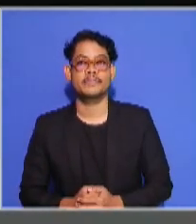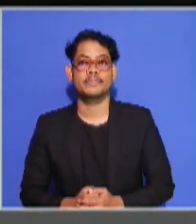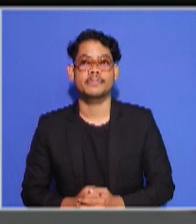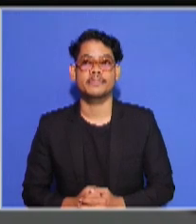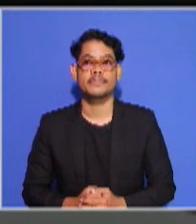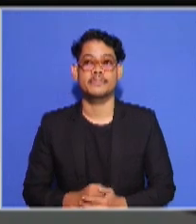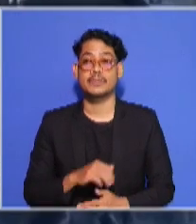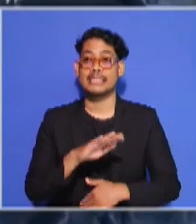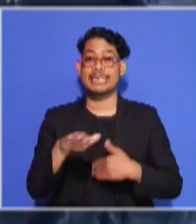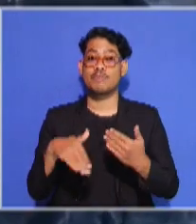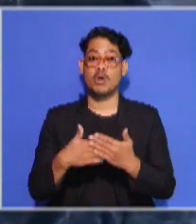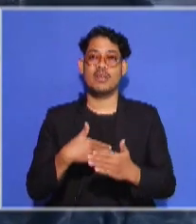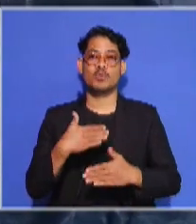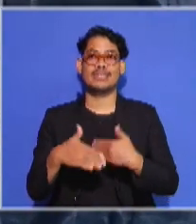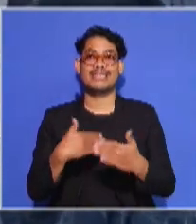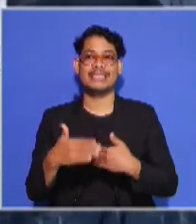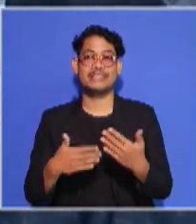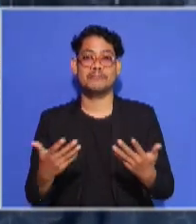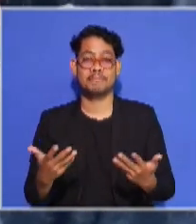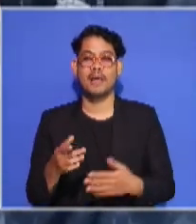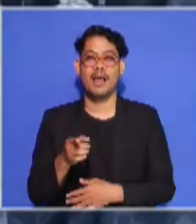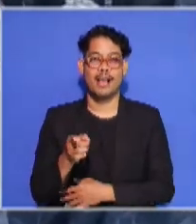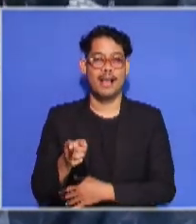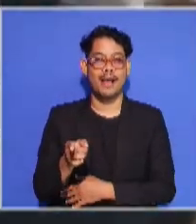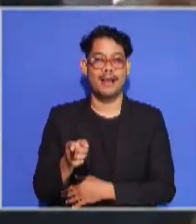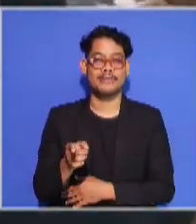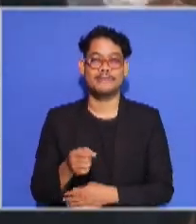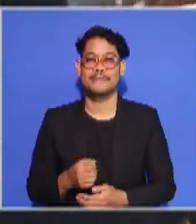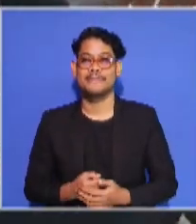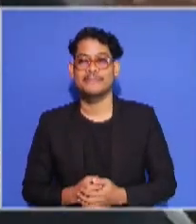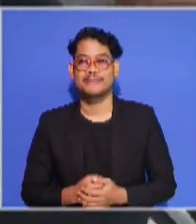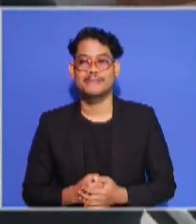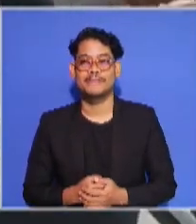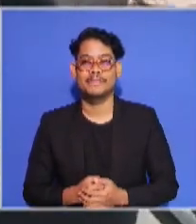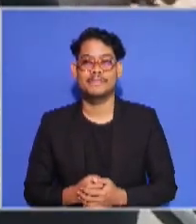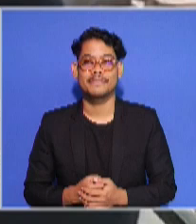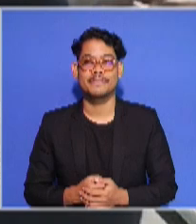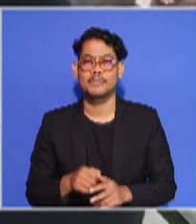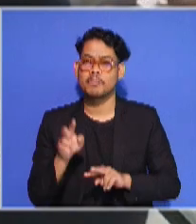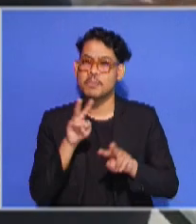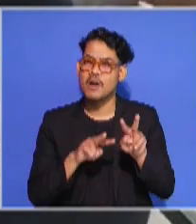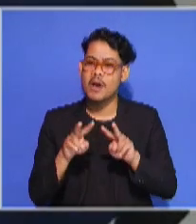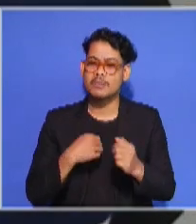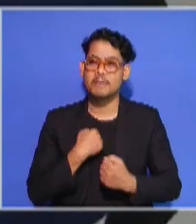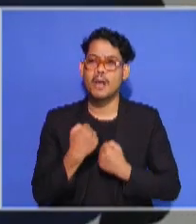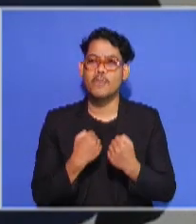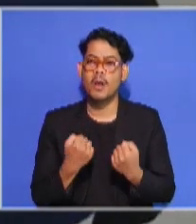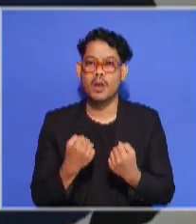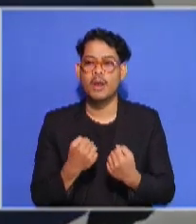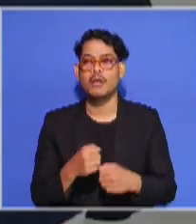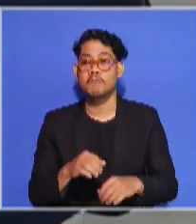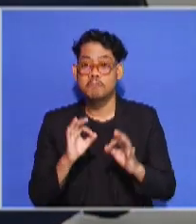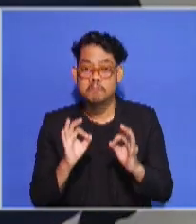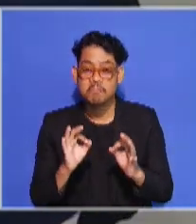Seluruh proses sortir dan pelipatan surat suara Pilkada 2024 dilaksanakan dengan pengawasan ketat, baik oleh petugas dari